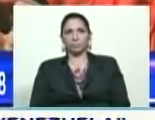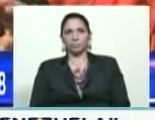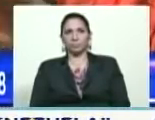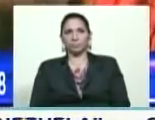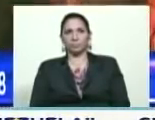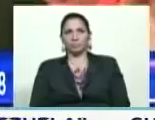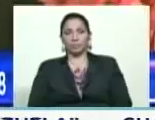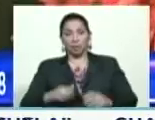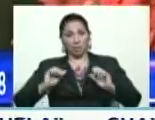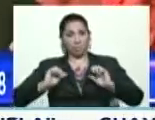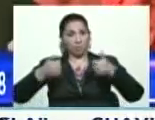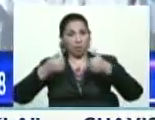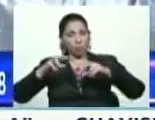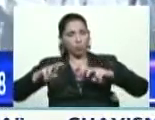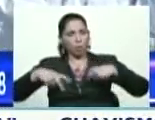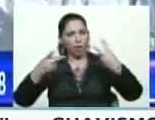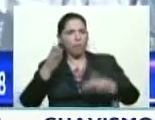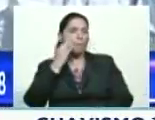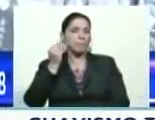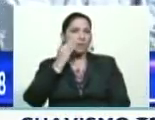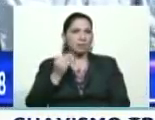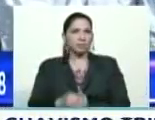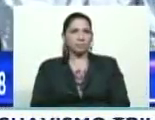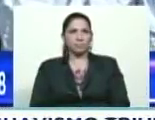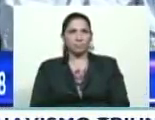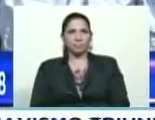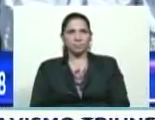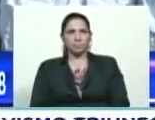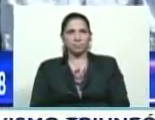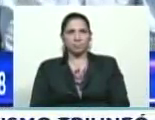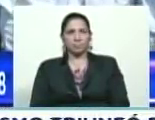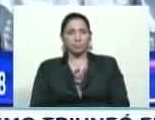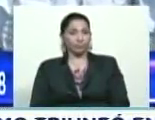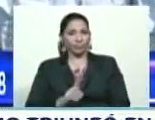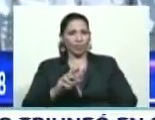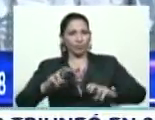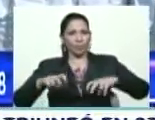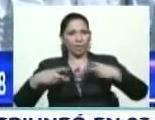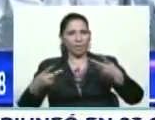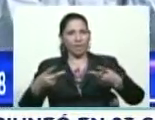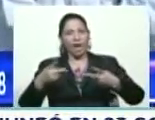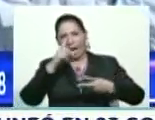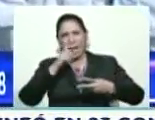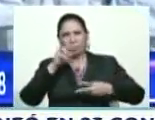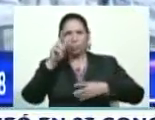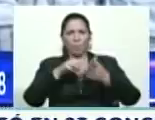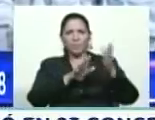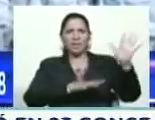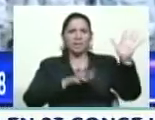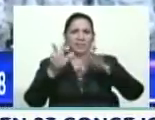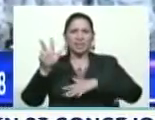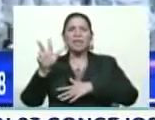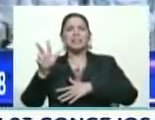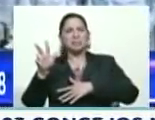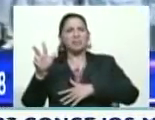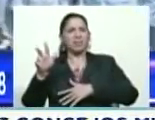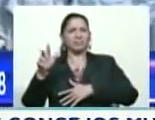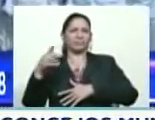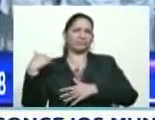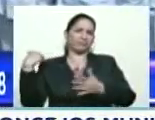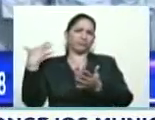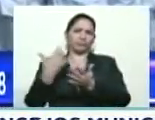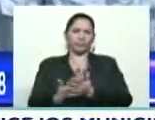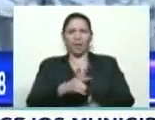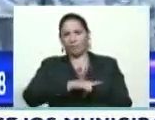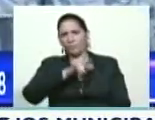que comenzamos una nueva experiencia. No tan nueva. Ya en el 2013 ya habían venido estos aviones aquí a Venezuela.